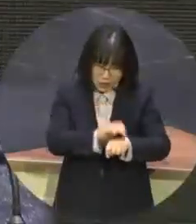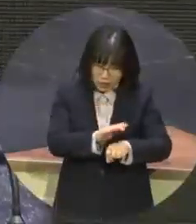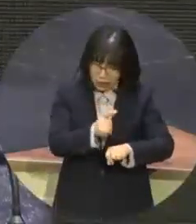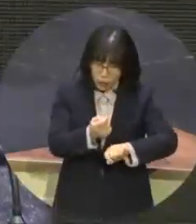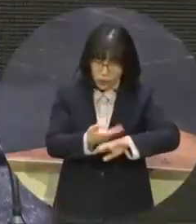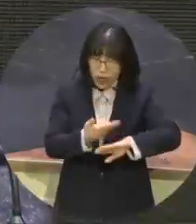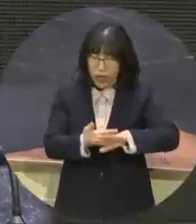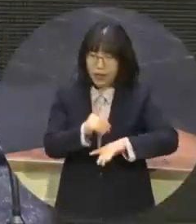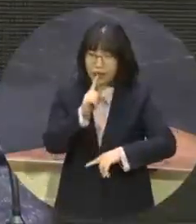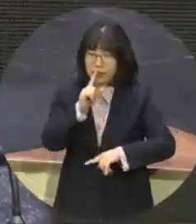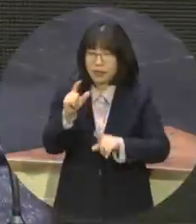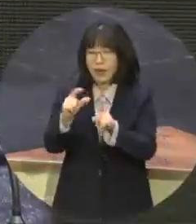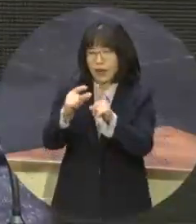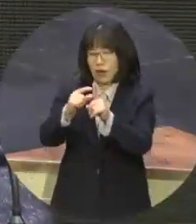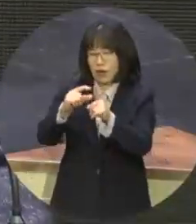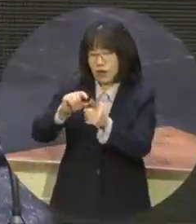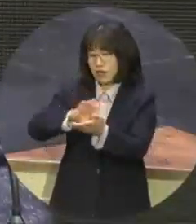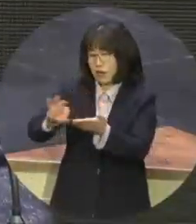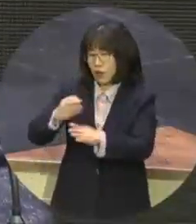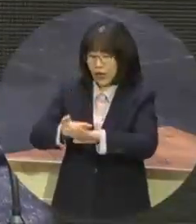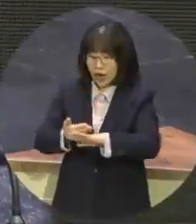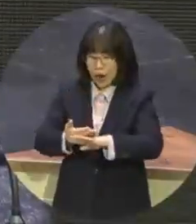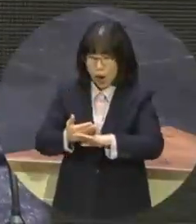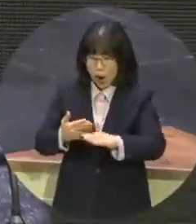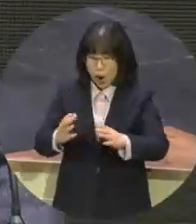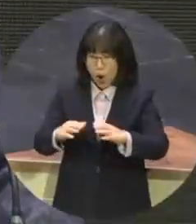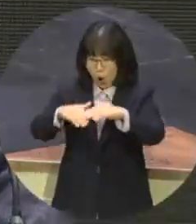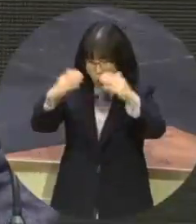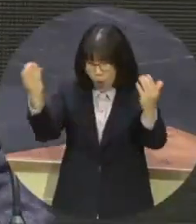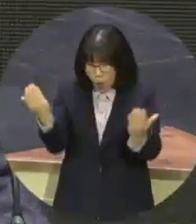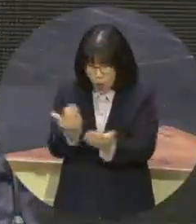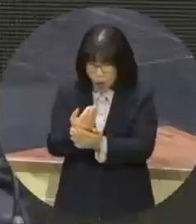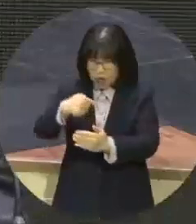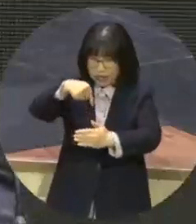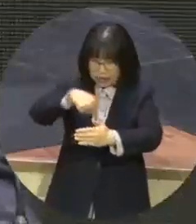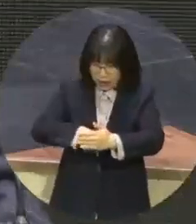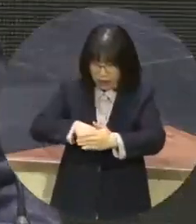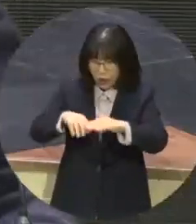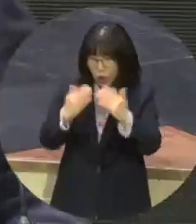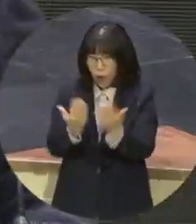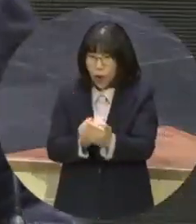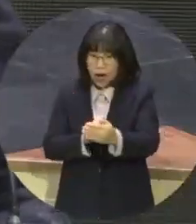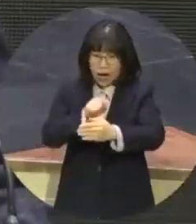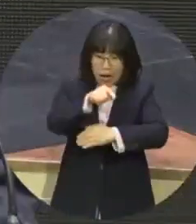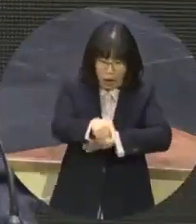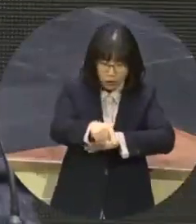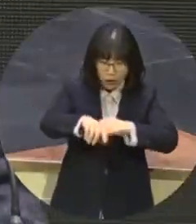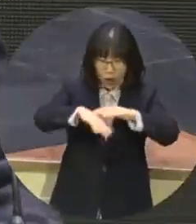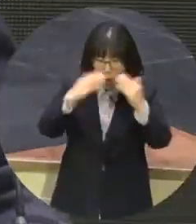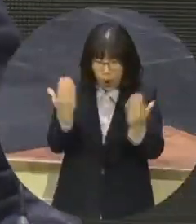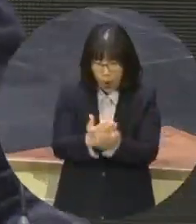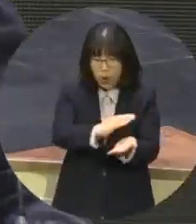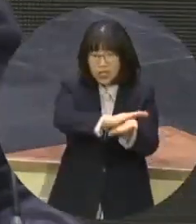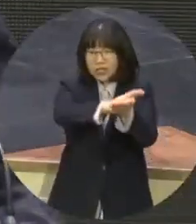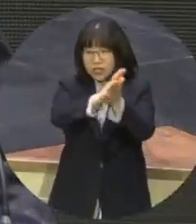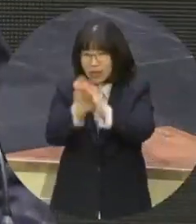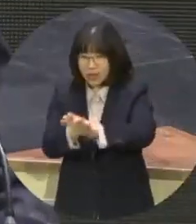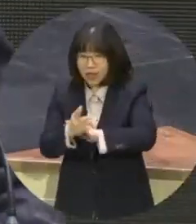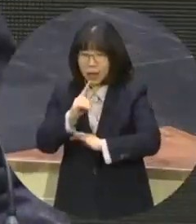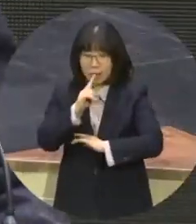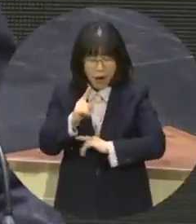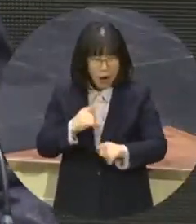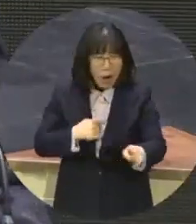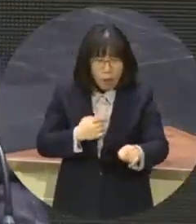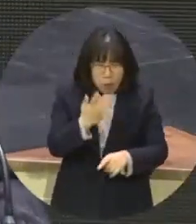그러니까 all in, all out. 오늘 체인지 뭔 말인지 몰라. 예원교회는 뭐 이상한 교회 같아. 이단이라도 진짜 이단